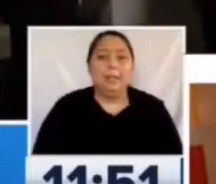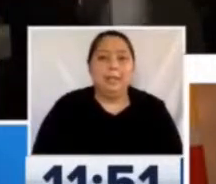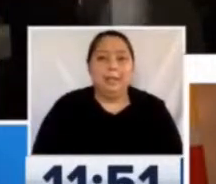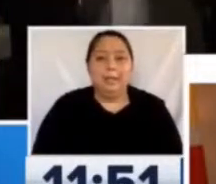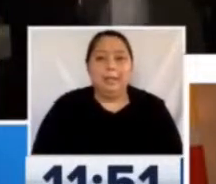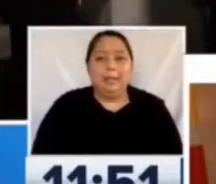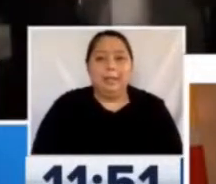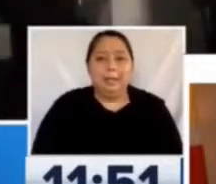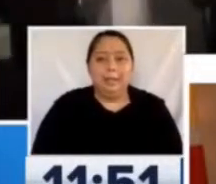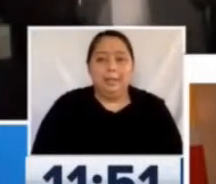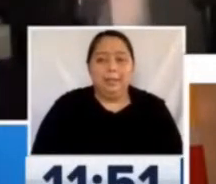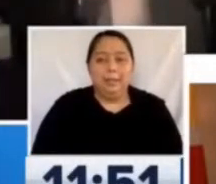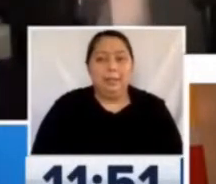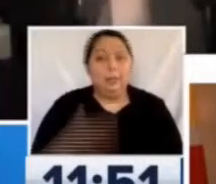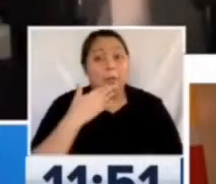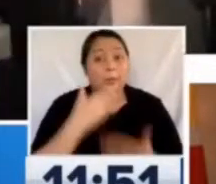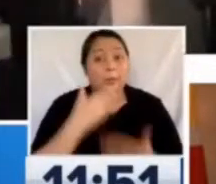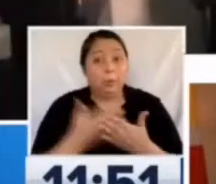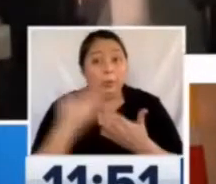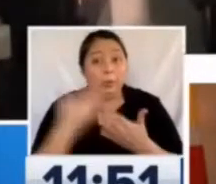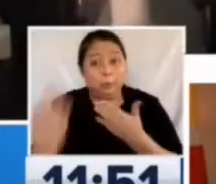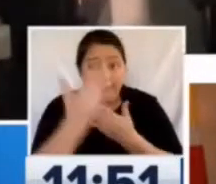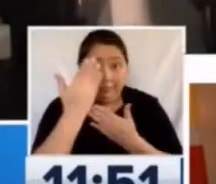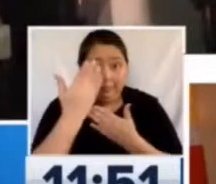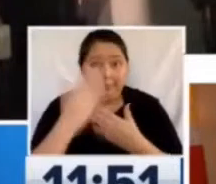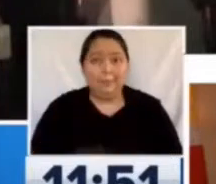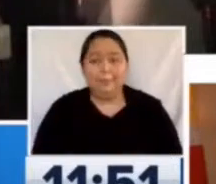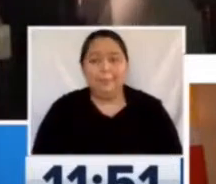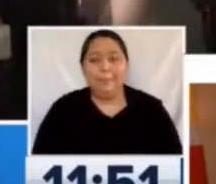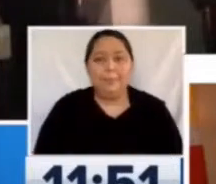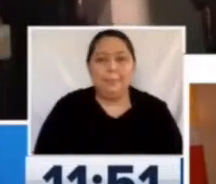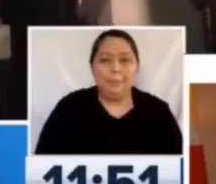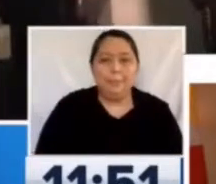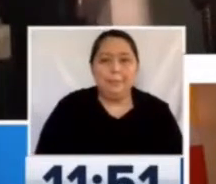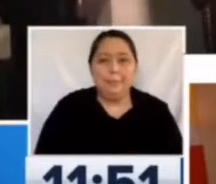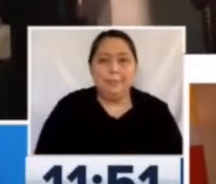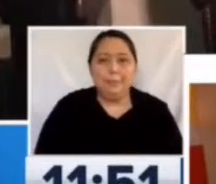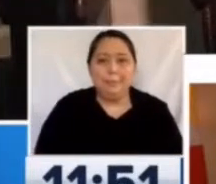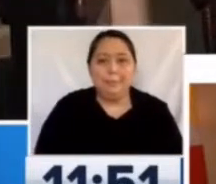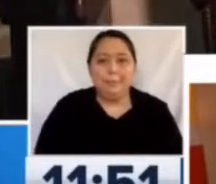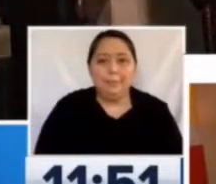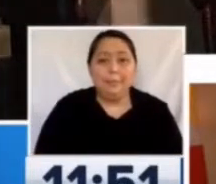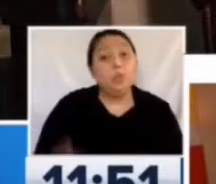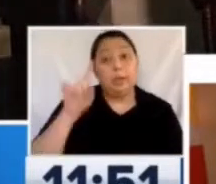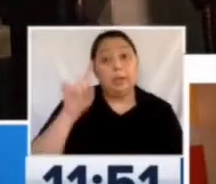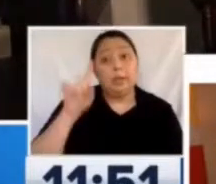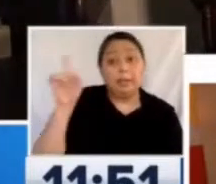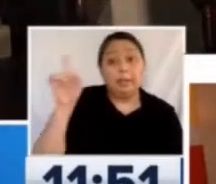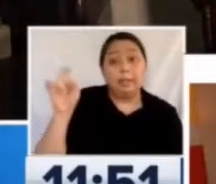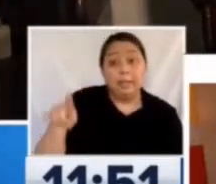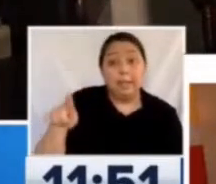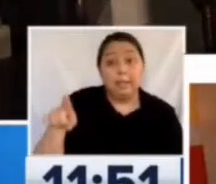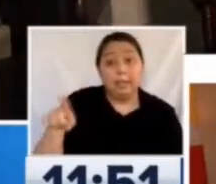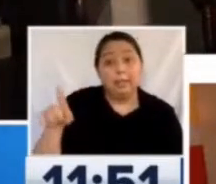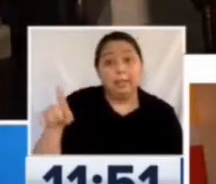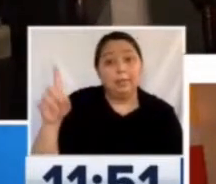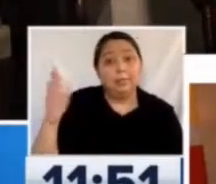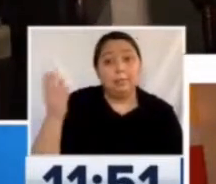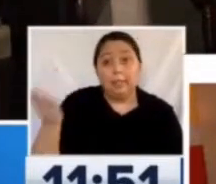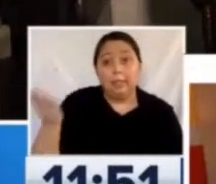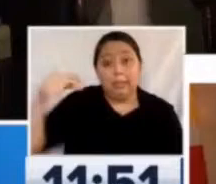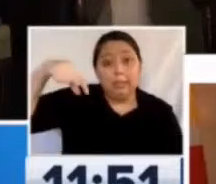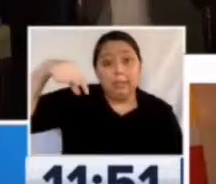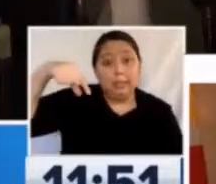overseas Filipino worker, and is the fourth largest destination of land-based Filipino workers in the region